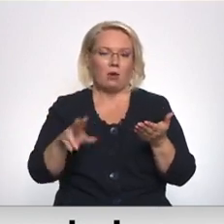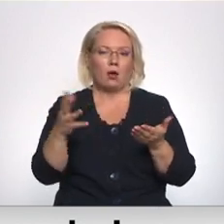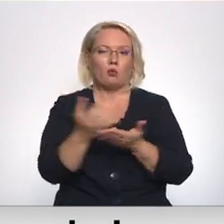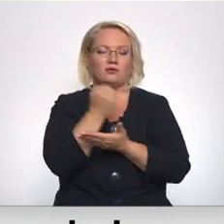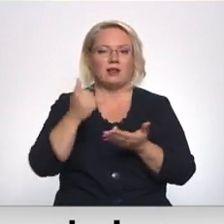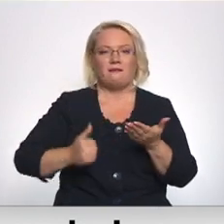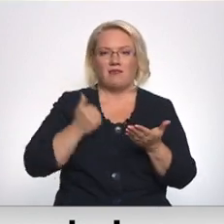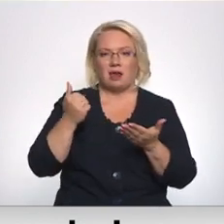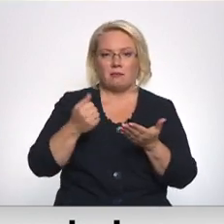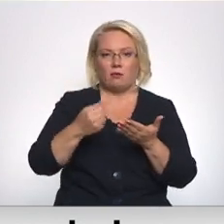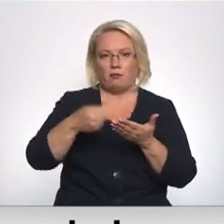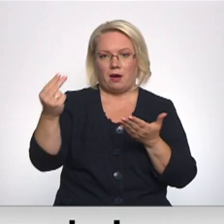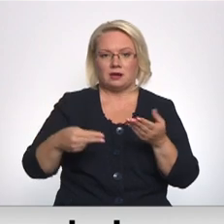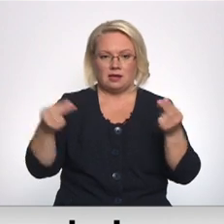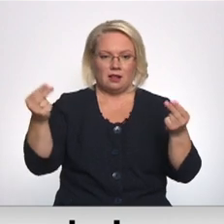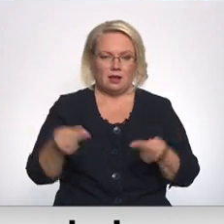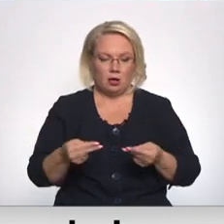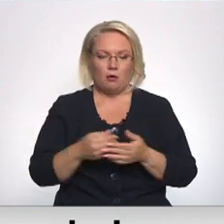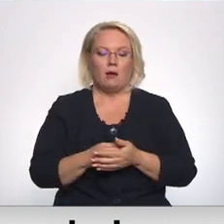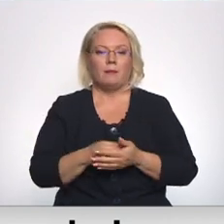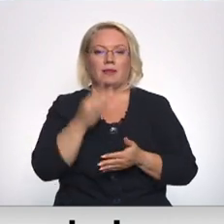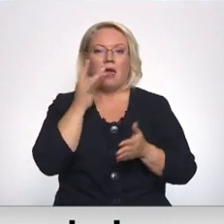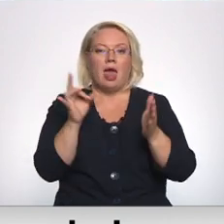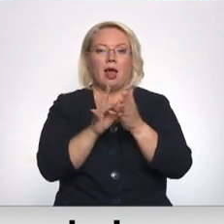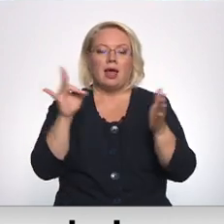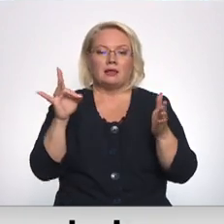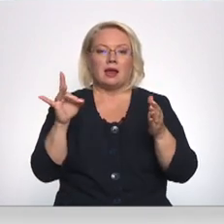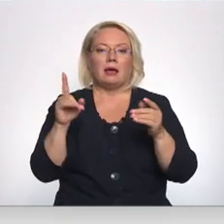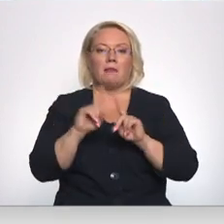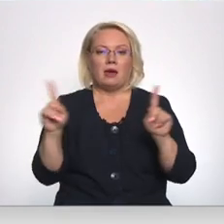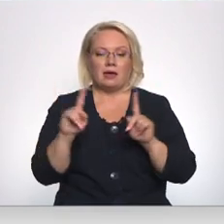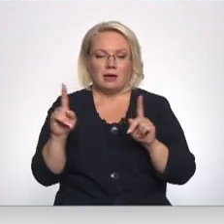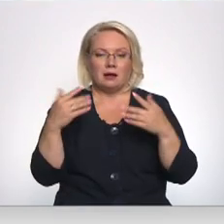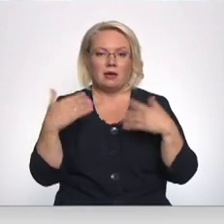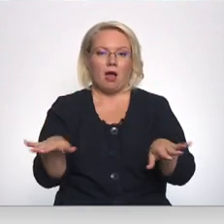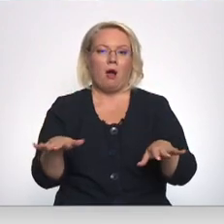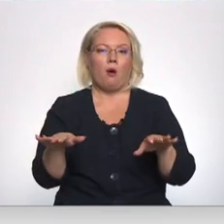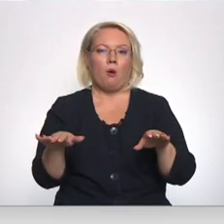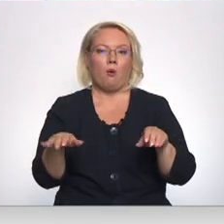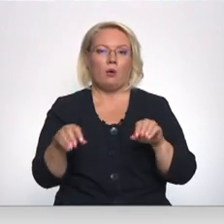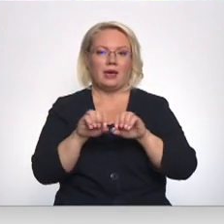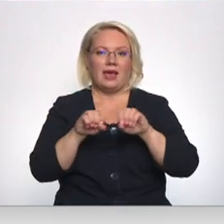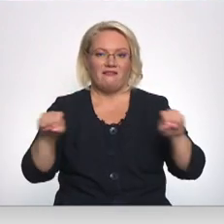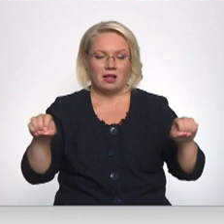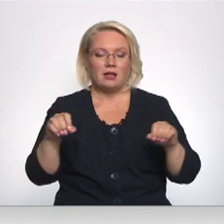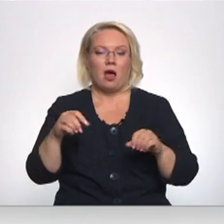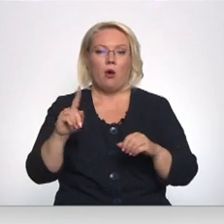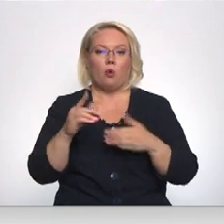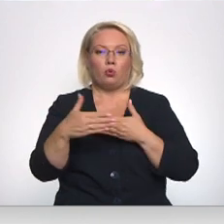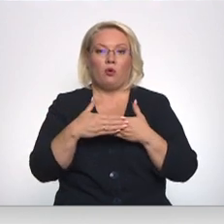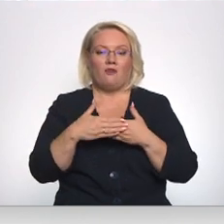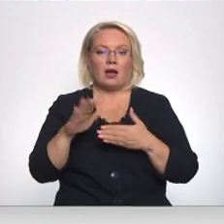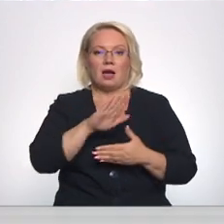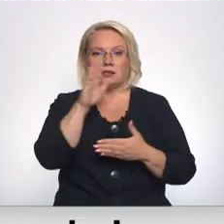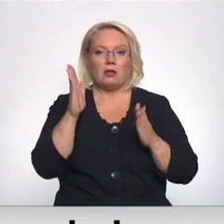uzņēmumu Fima Group. Elektrība visur ir savilkta, tas ir izdarīts, tā kā tagad tiks tuvākajās dienās